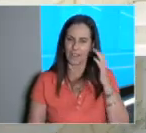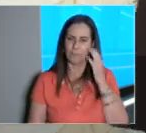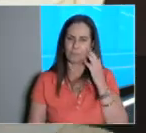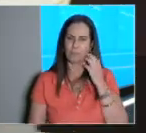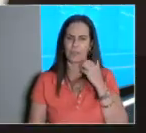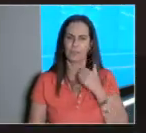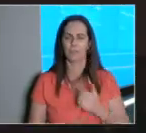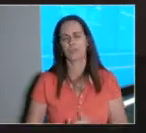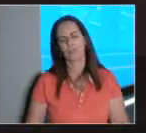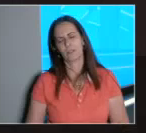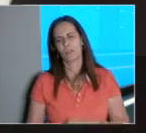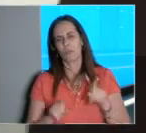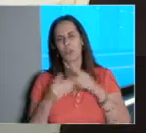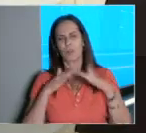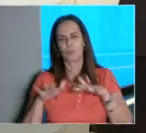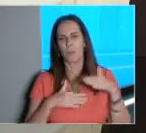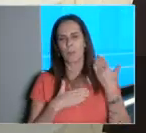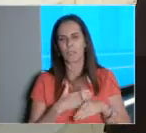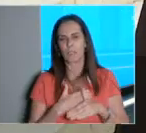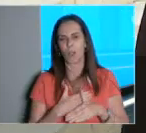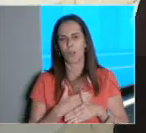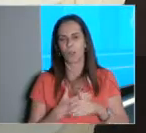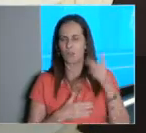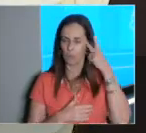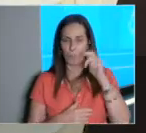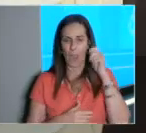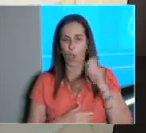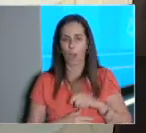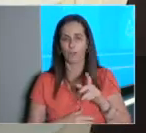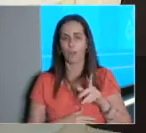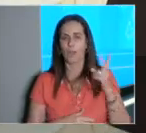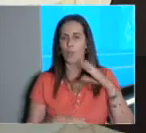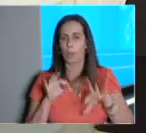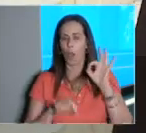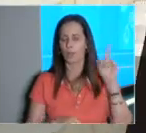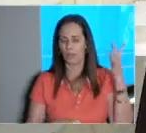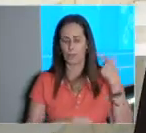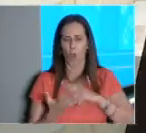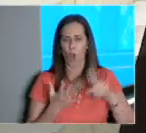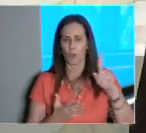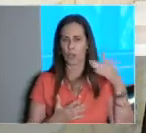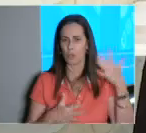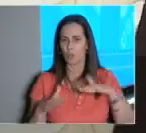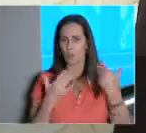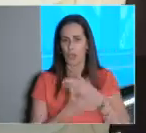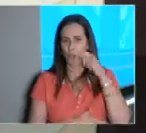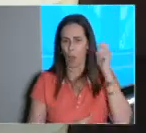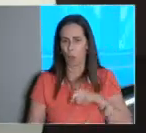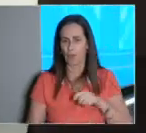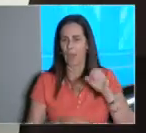אתה יכול לסגור את הנושא. כמו שמישיבת ממשלה בסוף השרים באים להצביע. לא הבנת מה זה אוקראינה, אז עדיין כנראה. קודם כל, היה שם הבחירות לפרלמנט רק לפני חודש, אין עדיין ממשלה חדשה